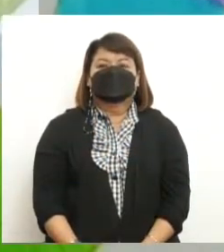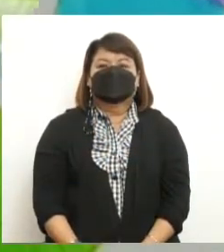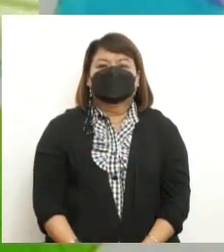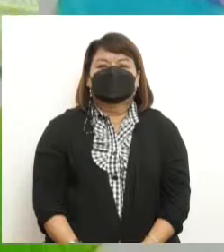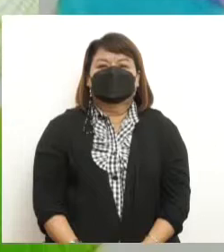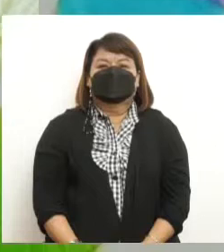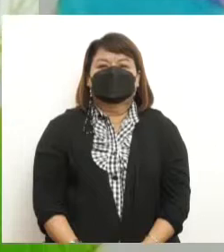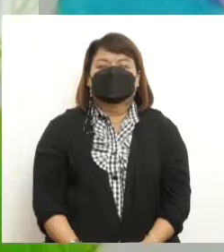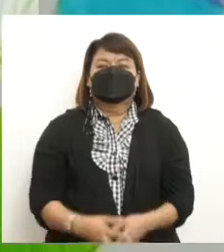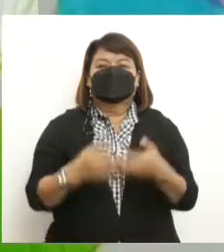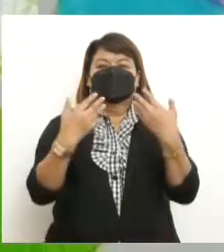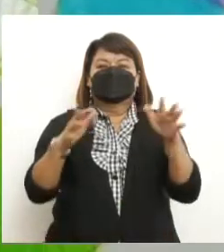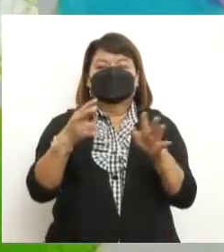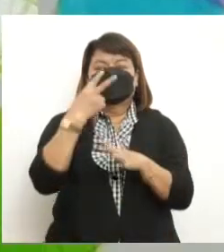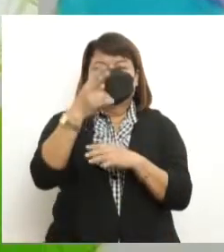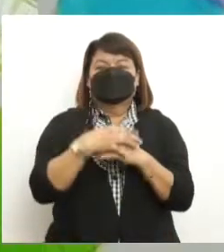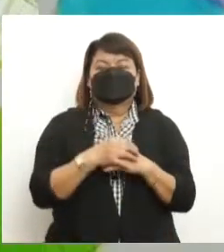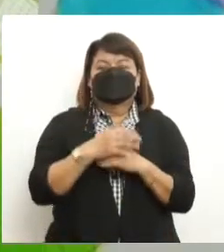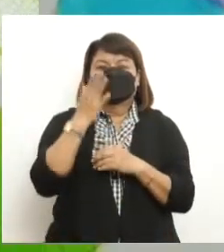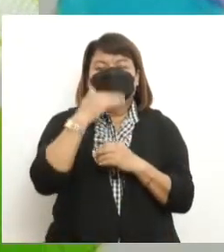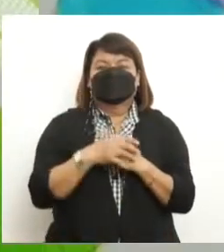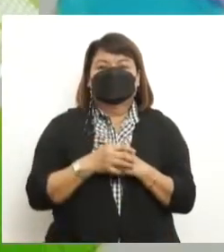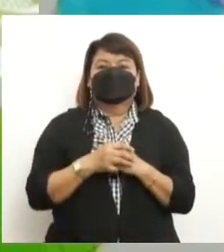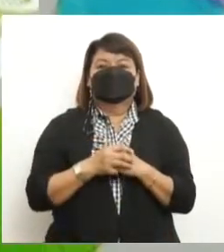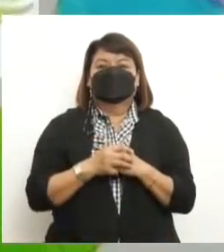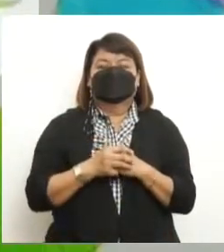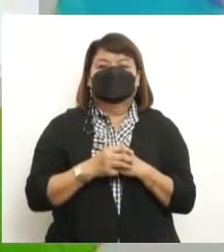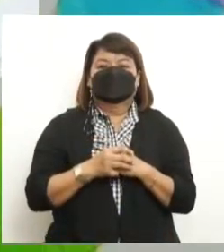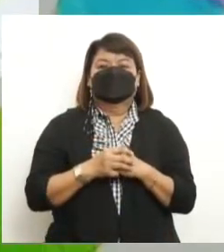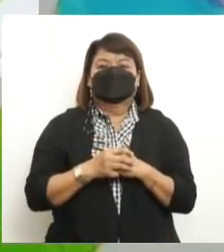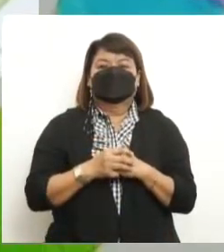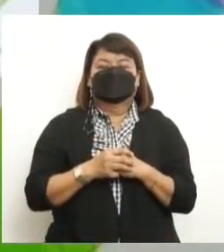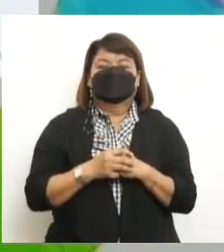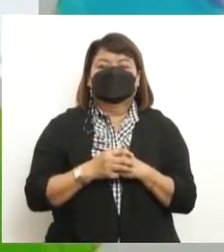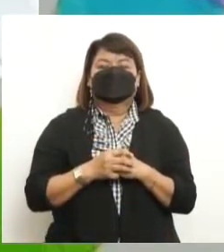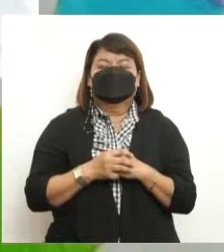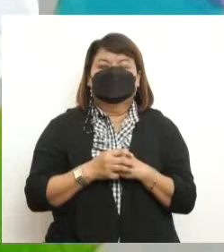ำลังค่ะ โอ้สวยงามเลยค่ะสีสันสดใส